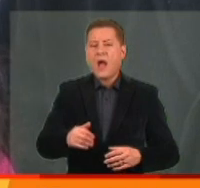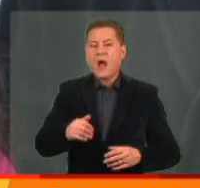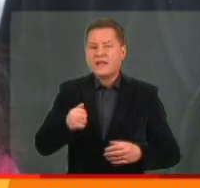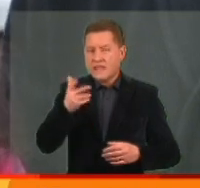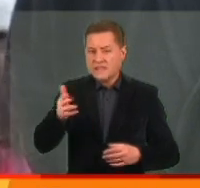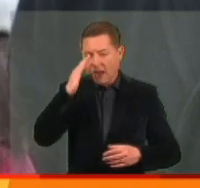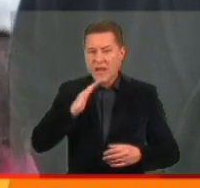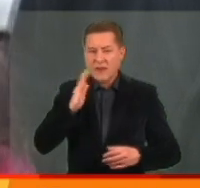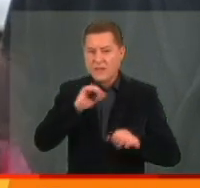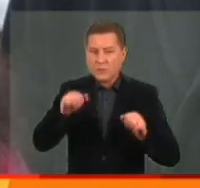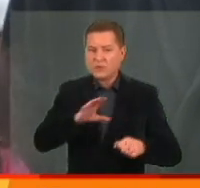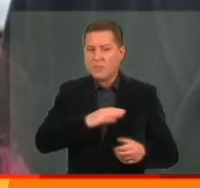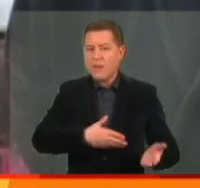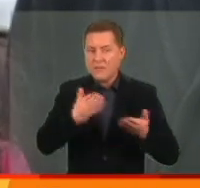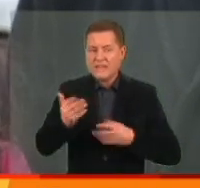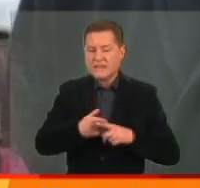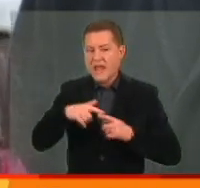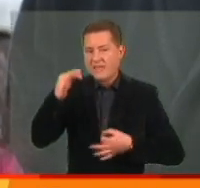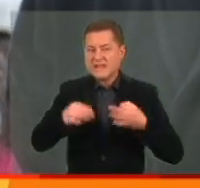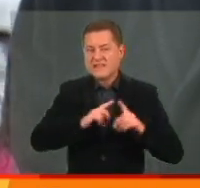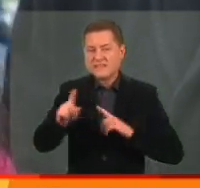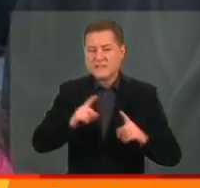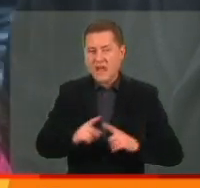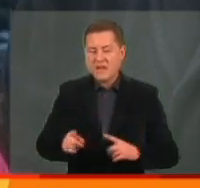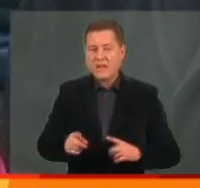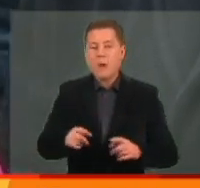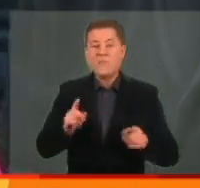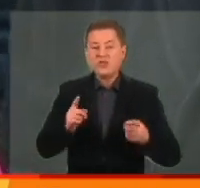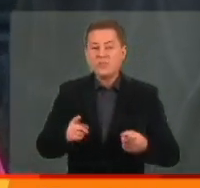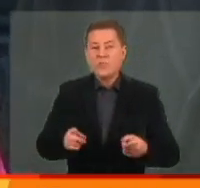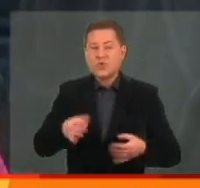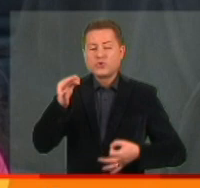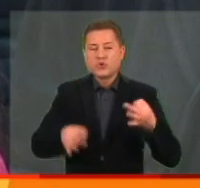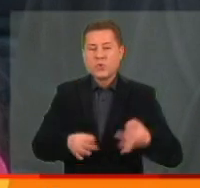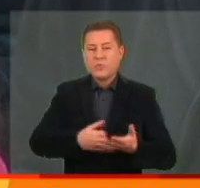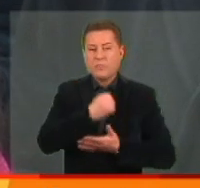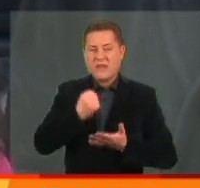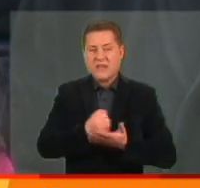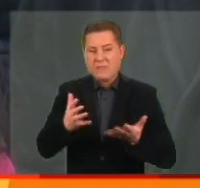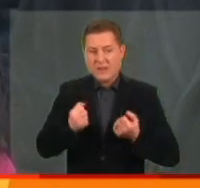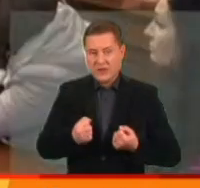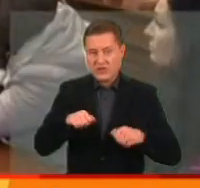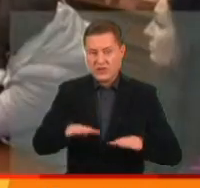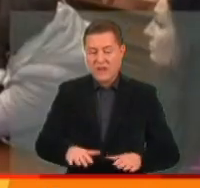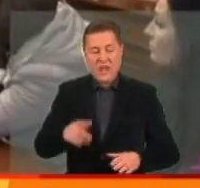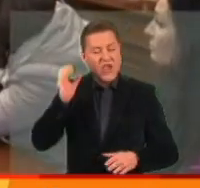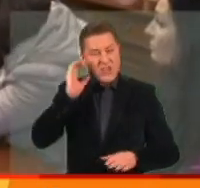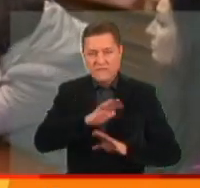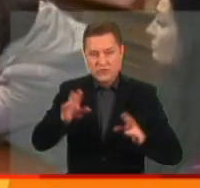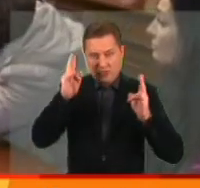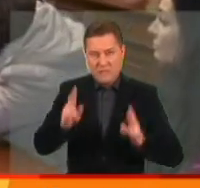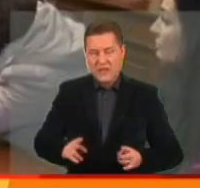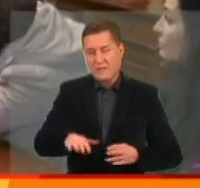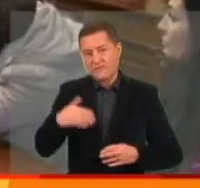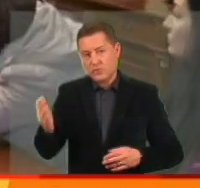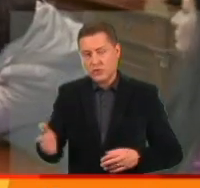бы пригласить на это заседание. Исходя из чего вообще суд принимал решение, не выслушав потерпевшую сторону? Обурені